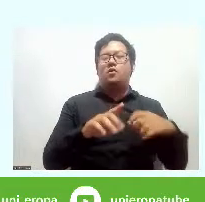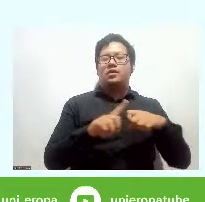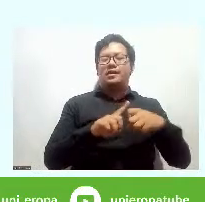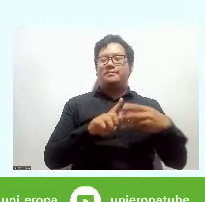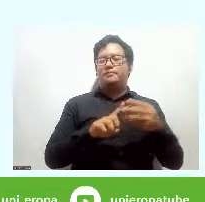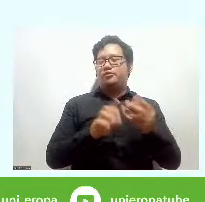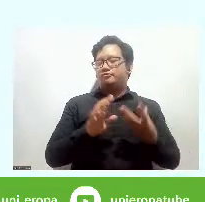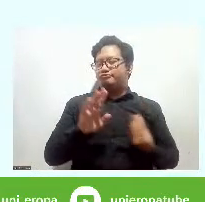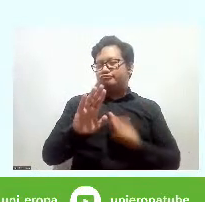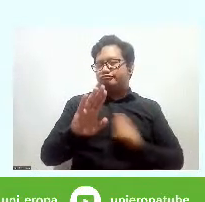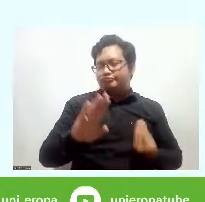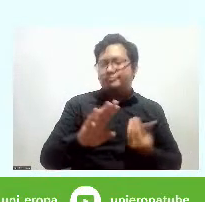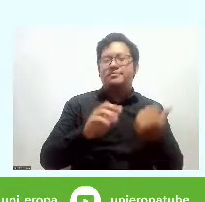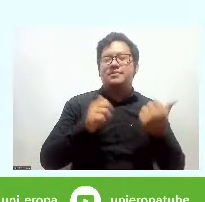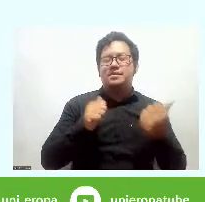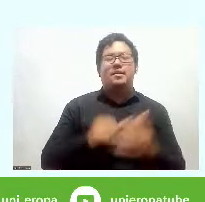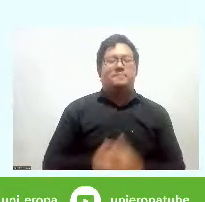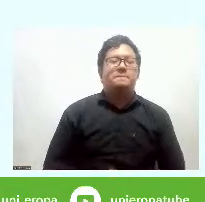website